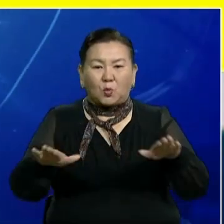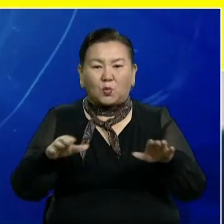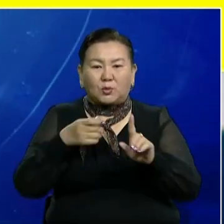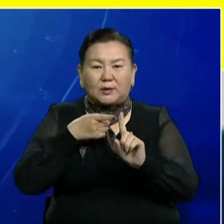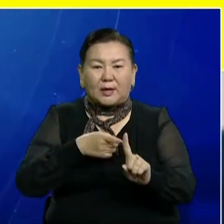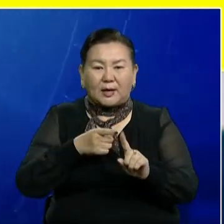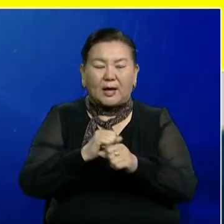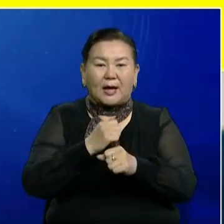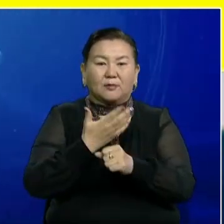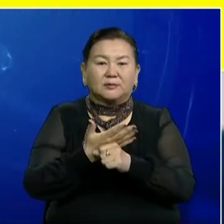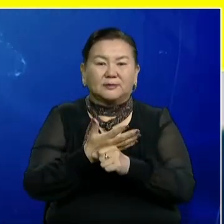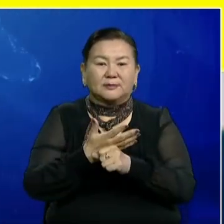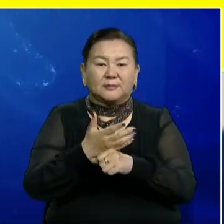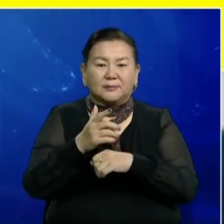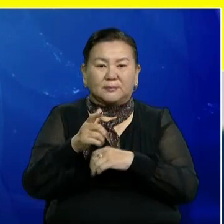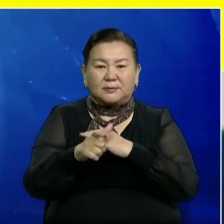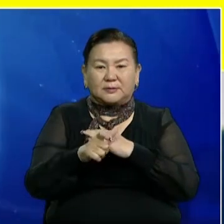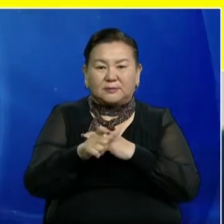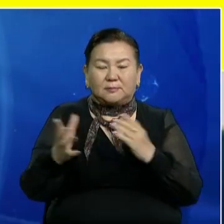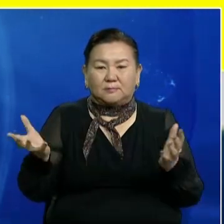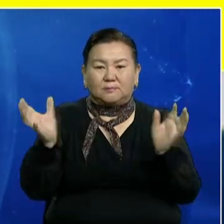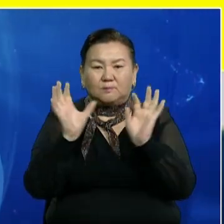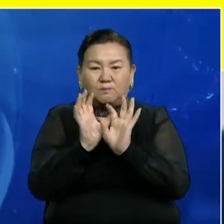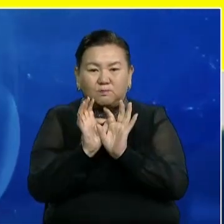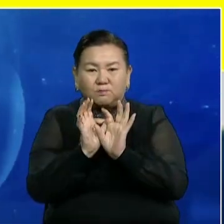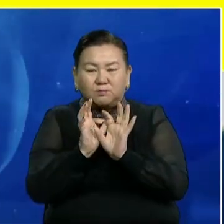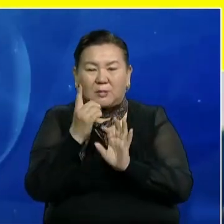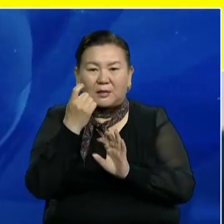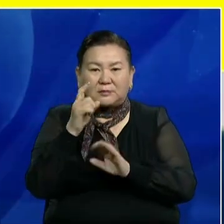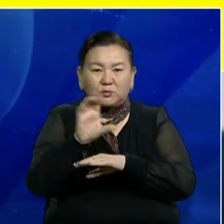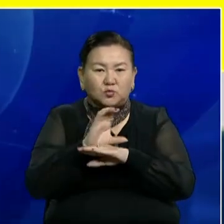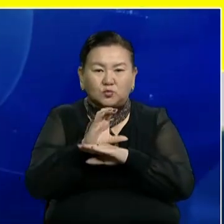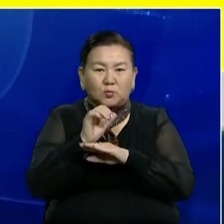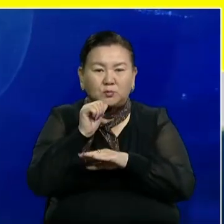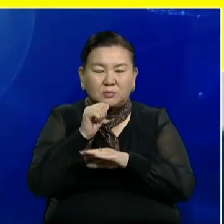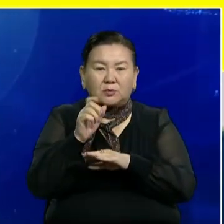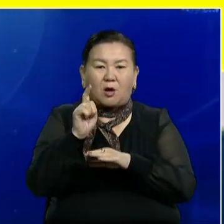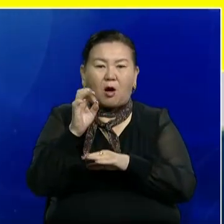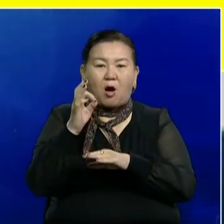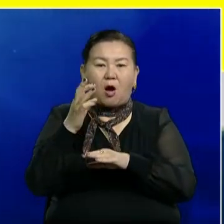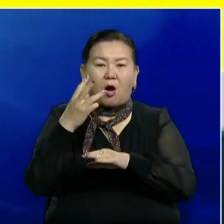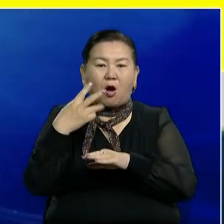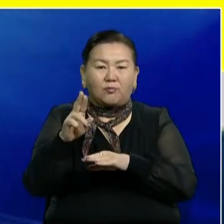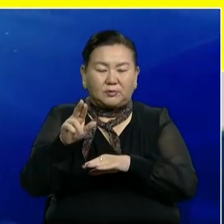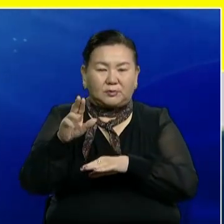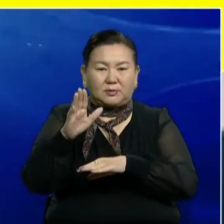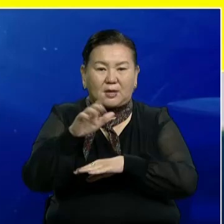хүмүүстэйгээ хамтраад цаашаа яг зөвхөн суман тав биш. Ховд аймгийнхаа ингээд сумт руу салбарлаж явах боломжтой байна гэж